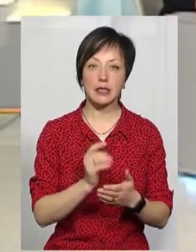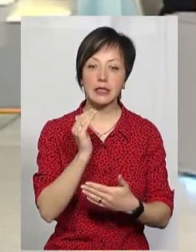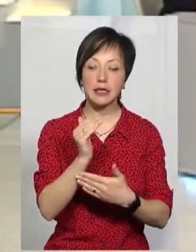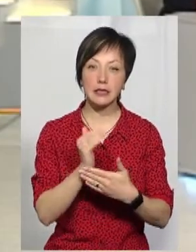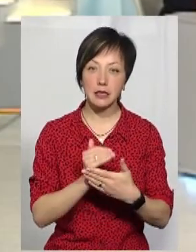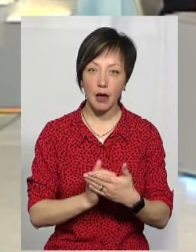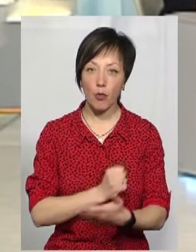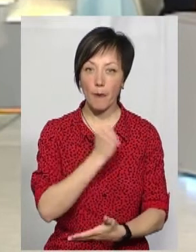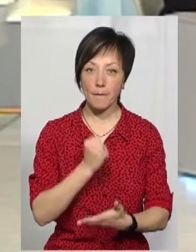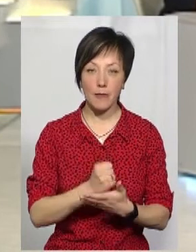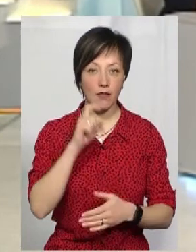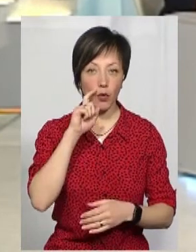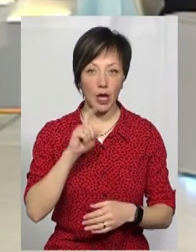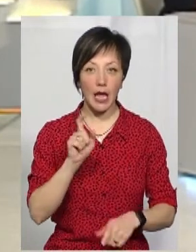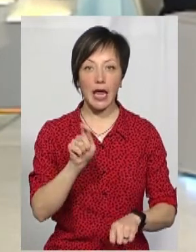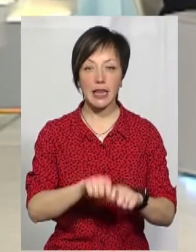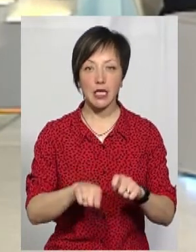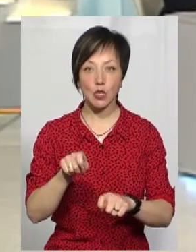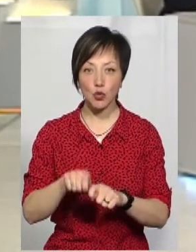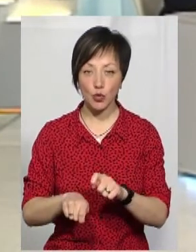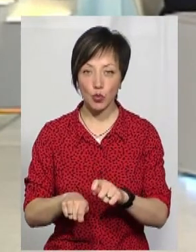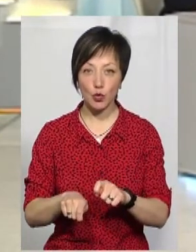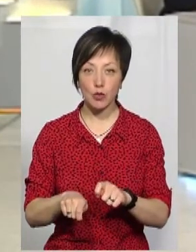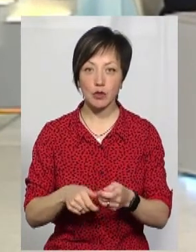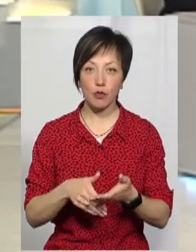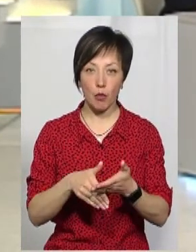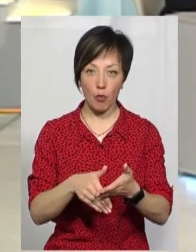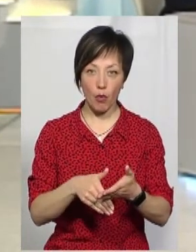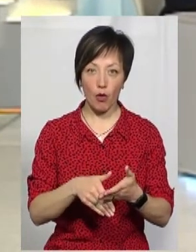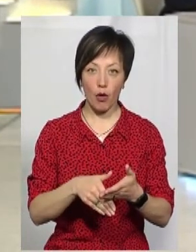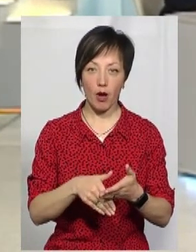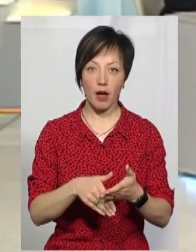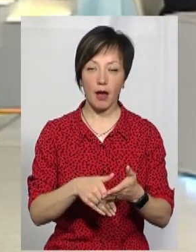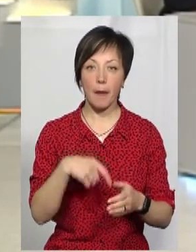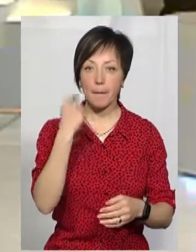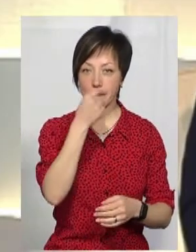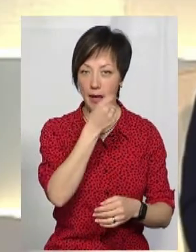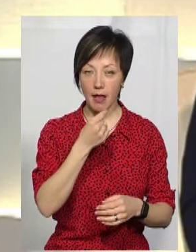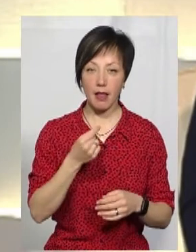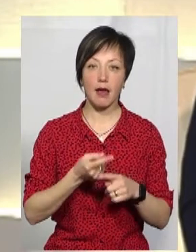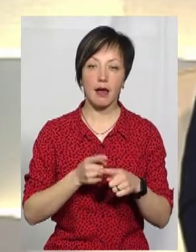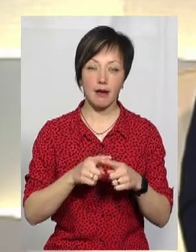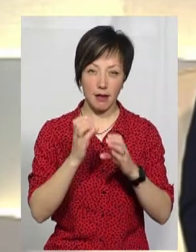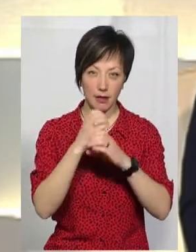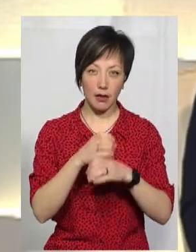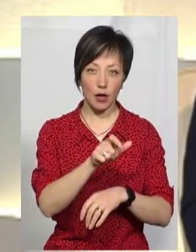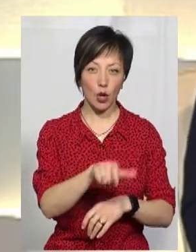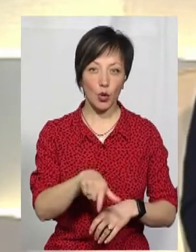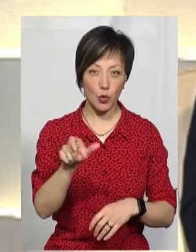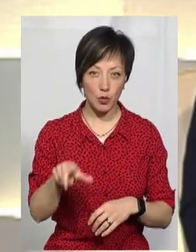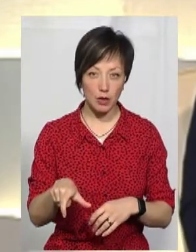системою, яка прийнята в Україні, тестуються за допомогою тест-систем ПЛР.